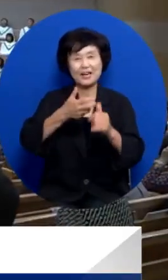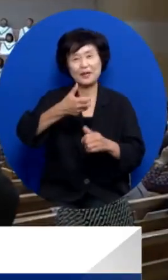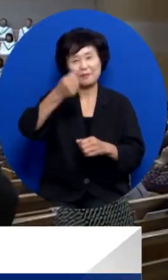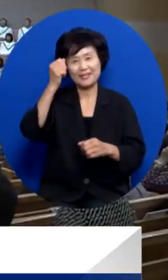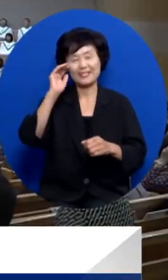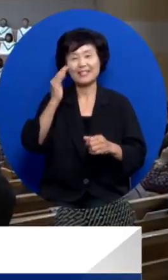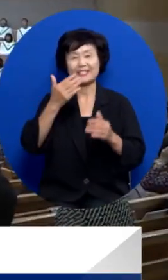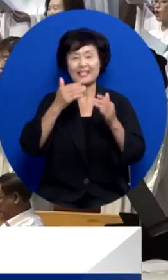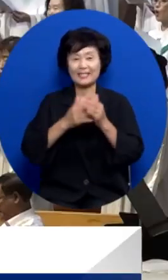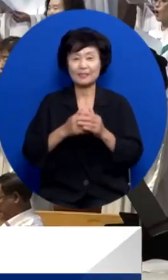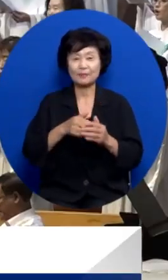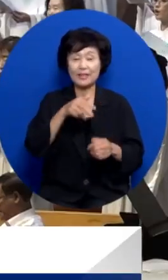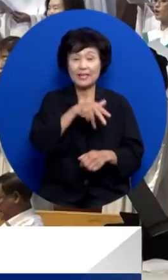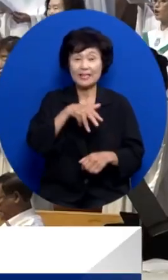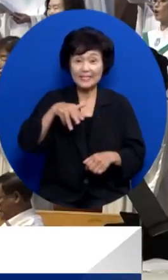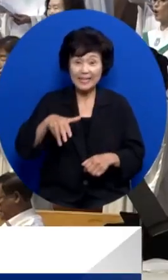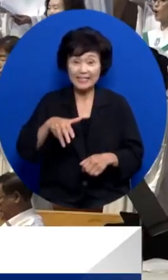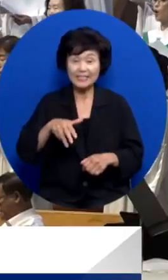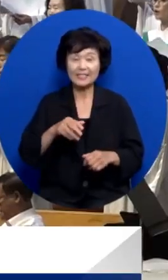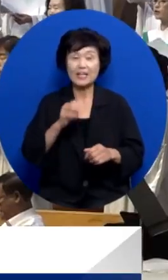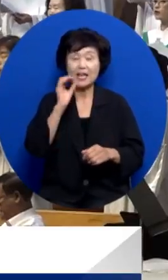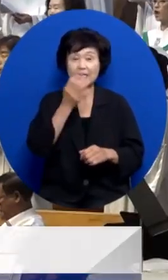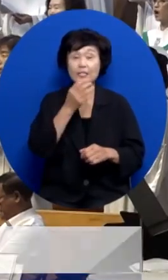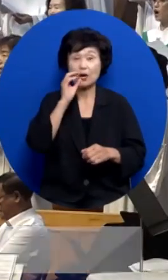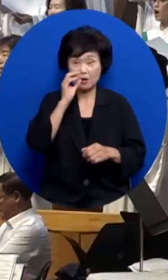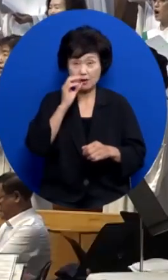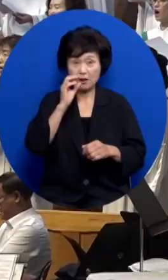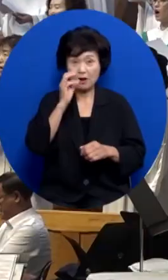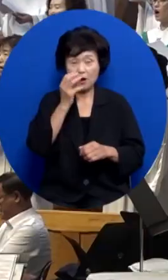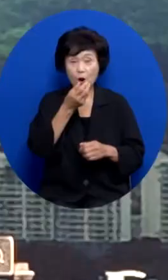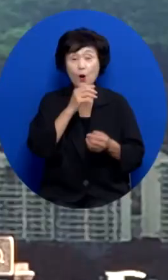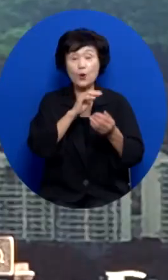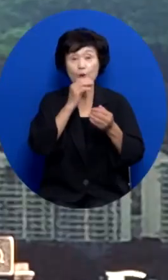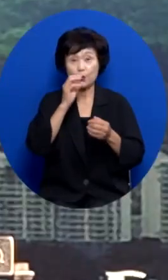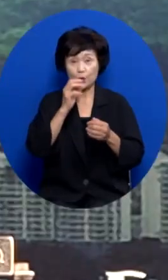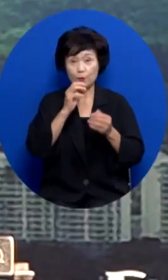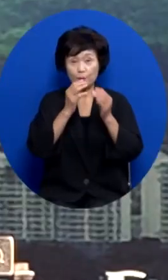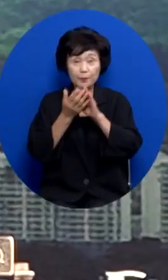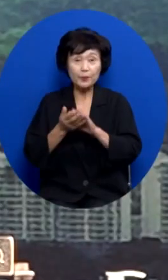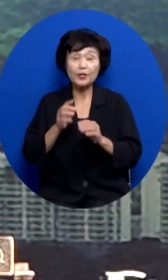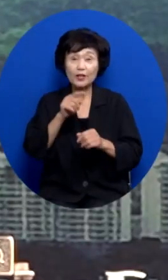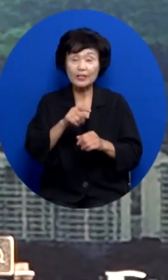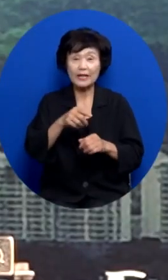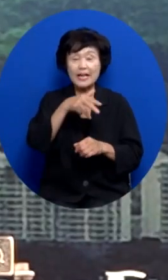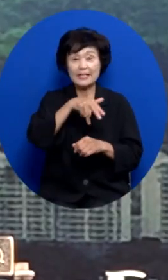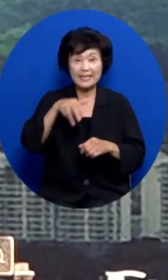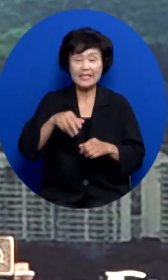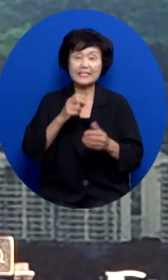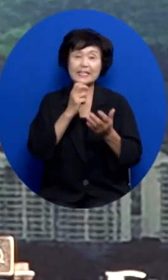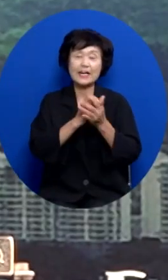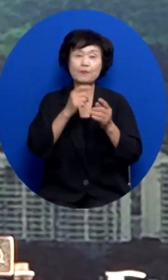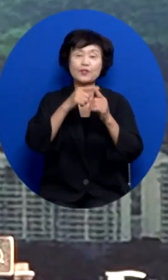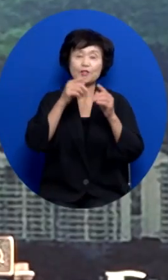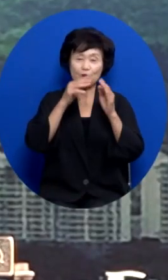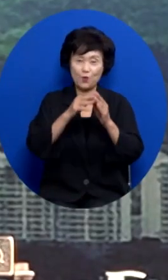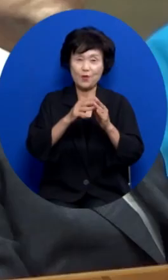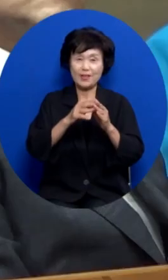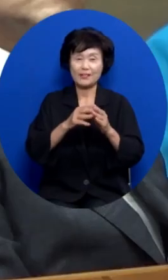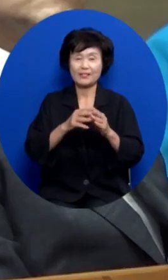주최하고 제천 성시화 운동본부가 주관한 2023 제천시 성시화 대회가 제천 제일감리교회에서